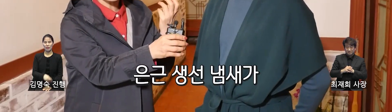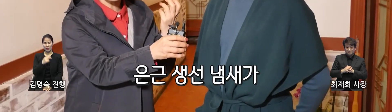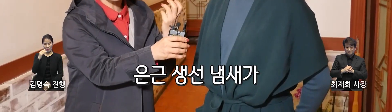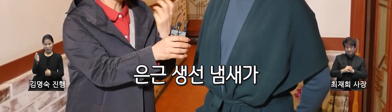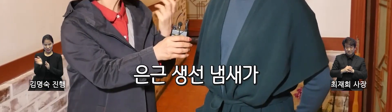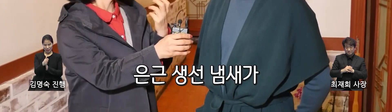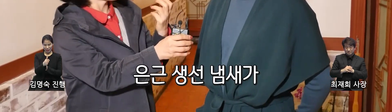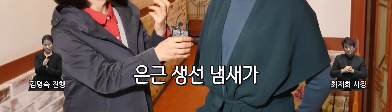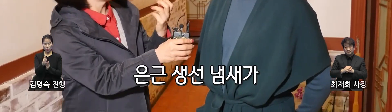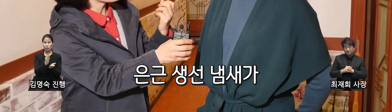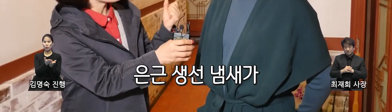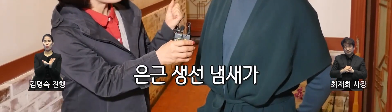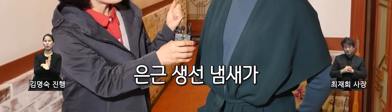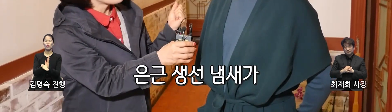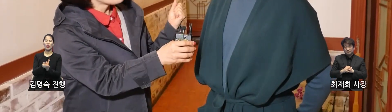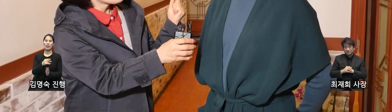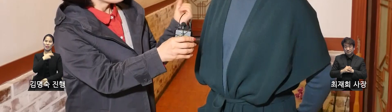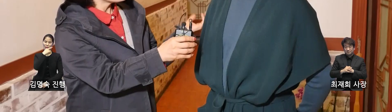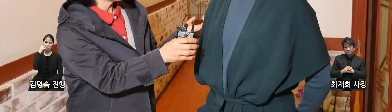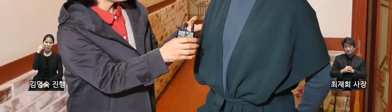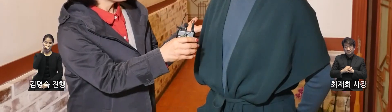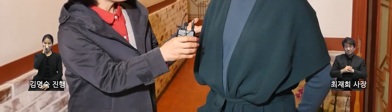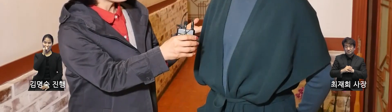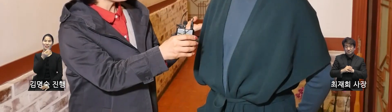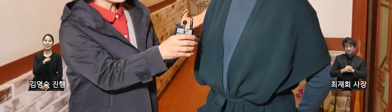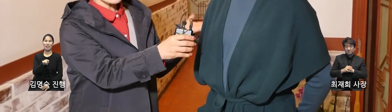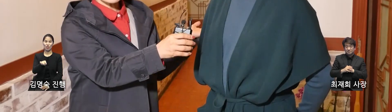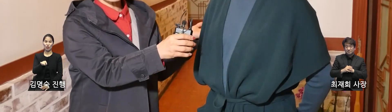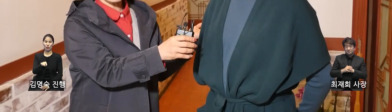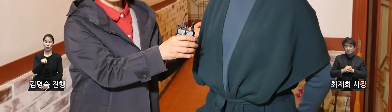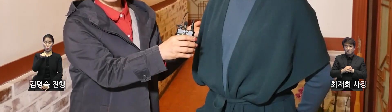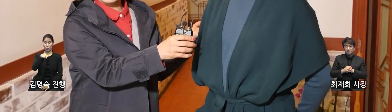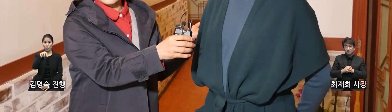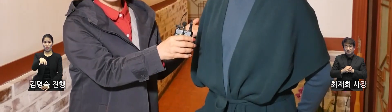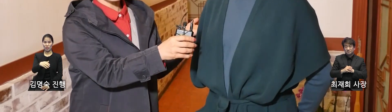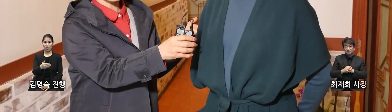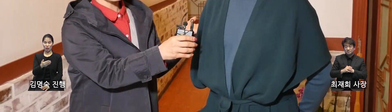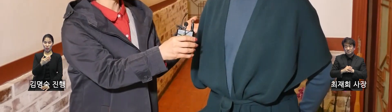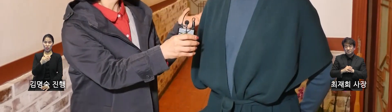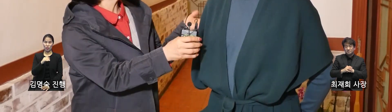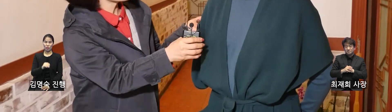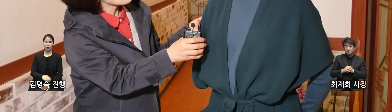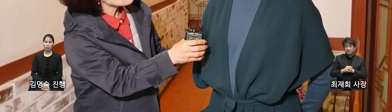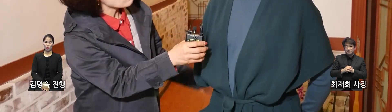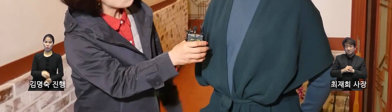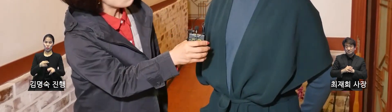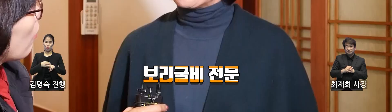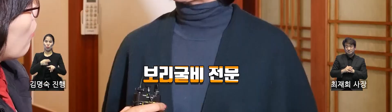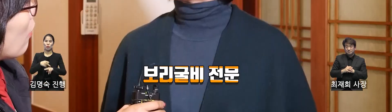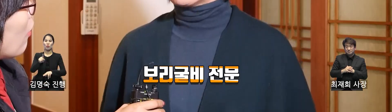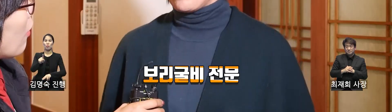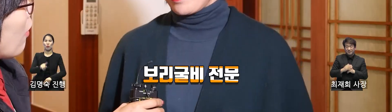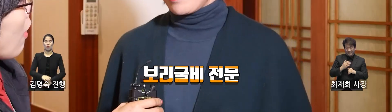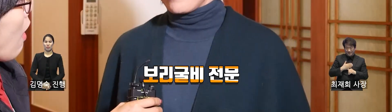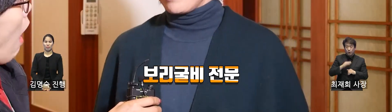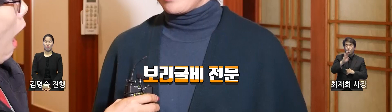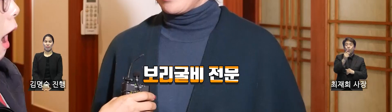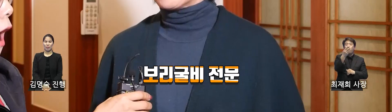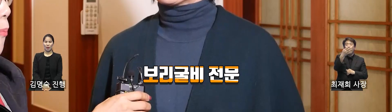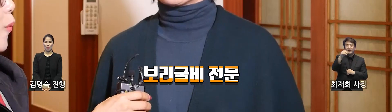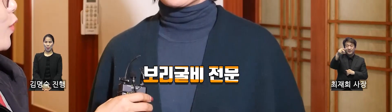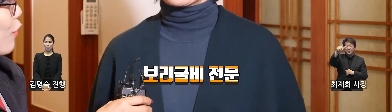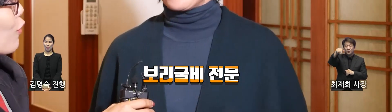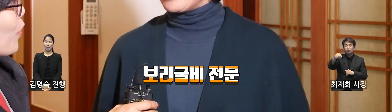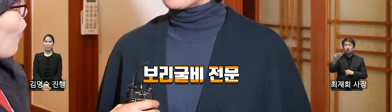생선요리 냄새가 나는데요 오늘 이 이후 세서 줄어 하는 음식이 뭔가요 벌이 그를 떼어